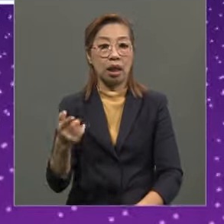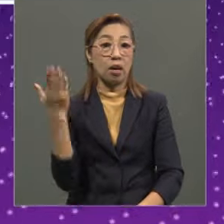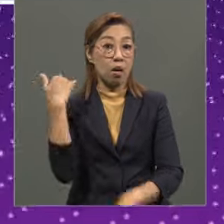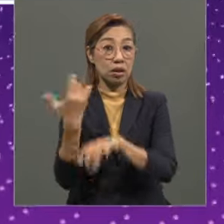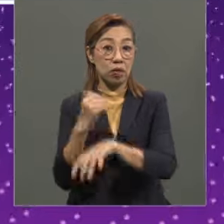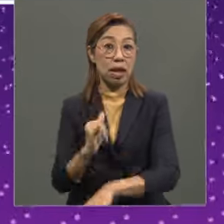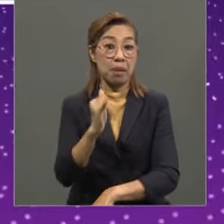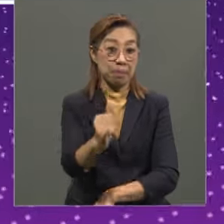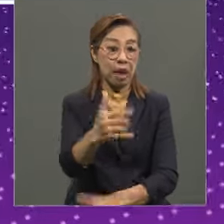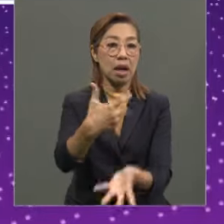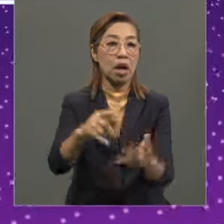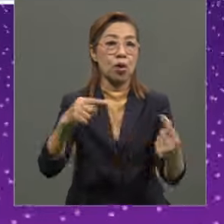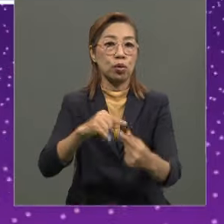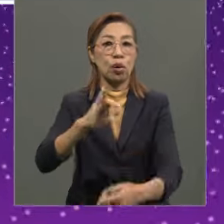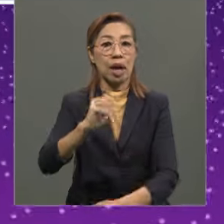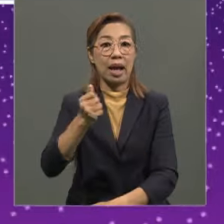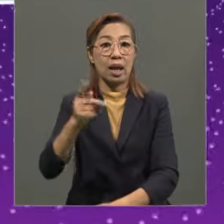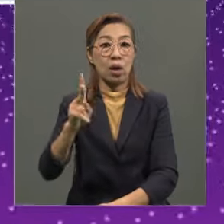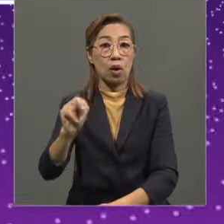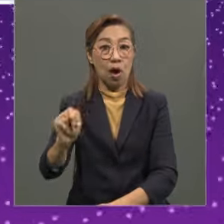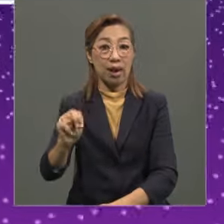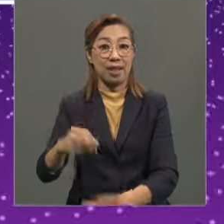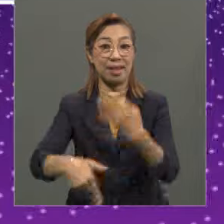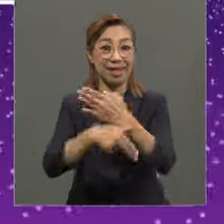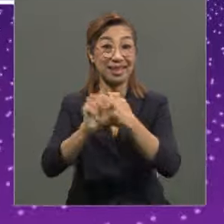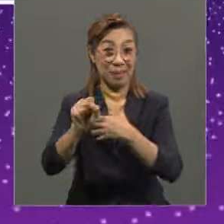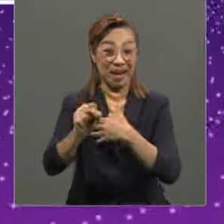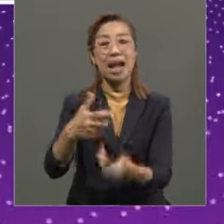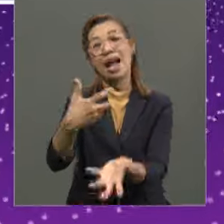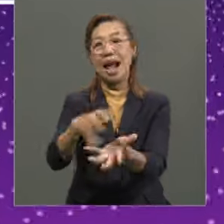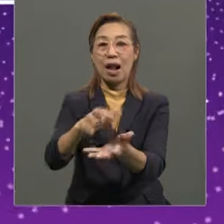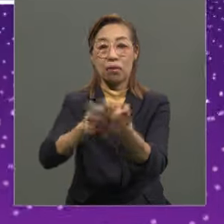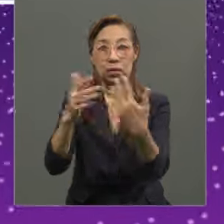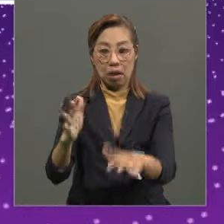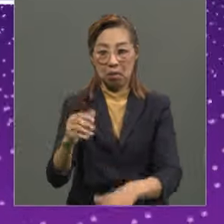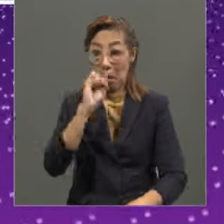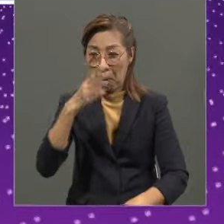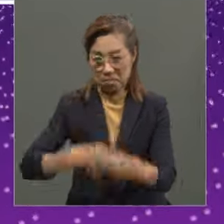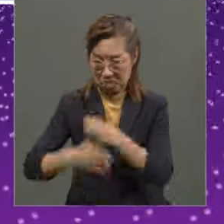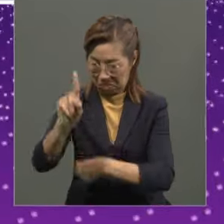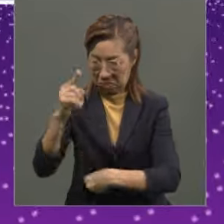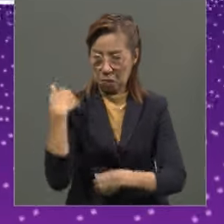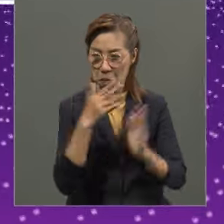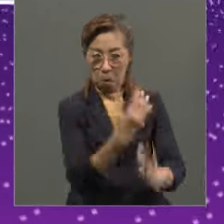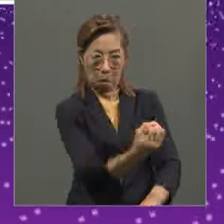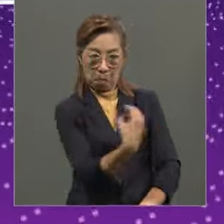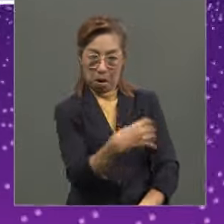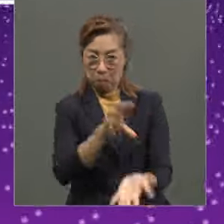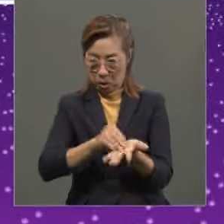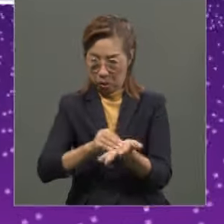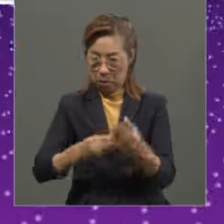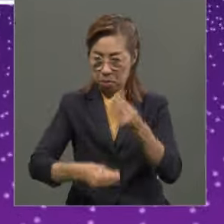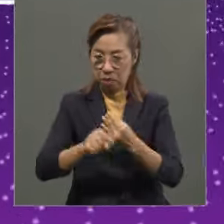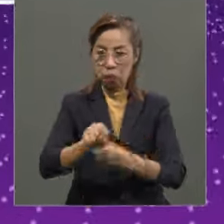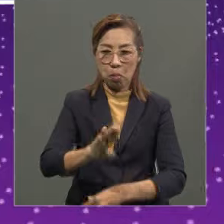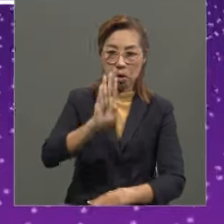ร็จแล้วจนสุดท้ายเขาบอกพิธีกรว่าเนี่ยเขามีข้อมูลอีกอย่างนึงนะมีคนมาร้องเรียนเขามีคนร้องเรียนเขาเกี่ยวกับบริ